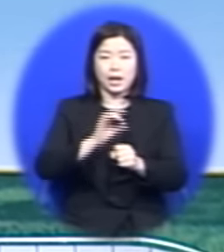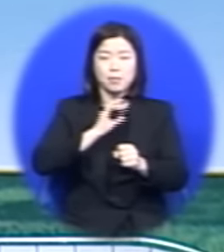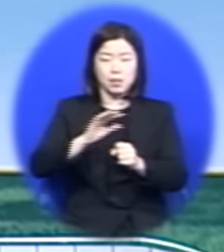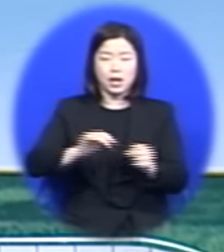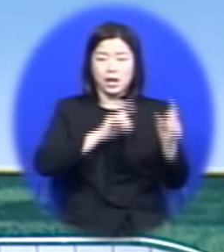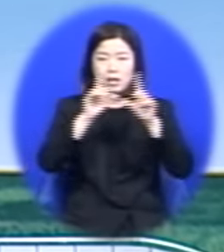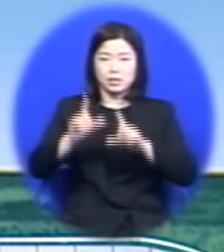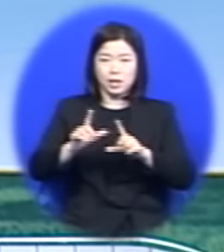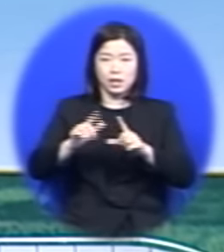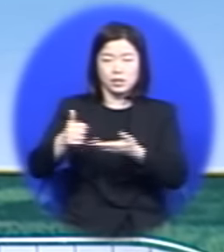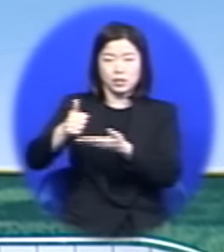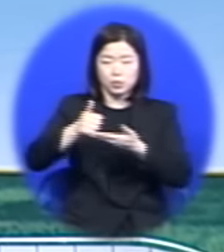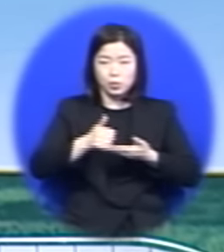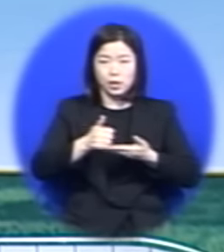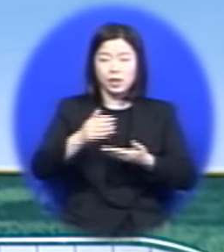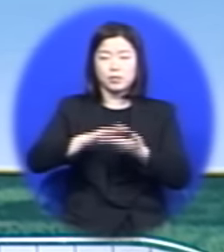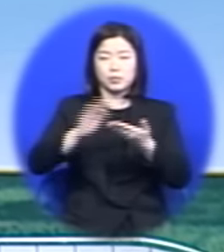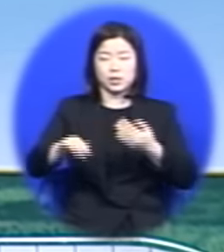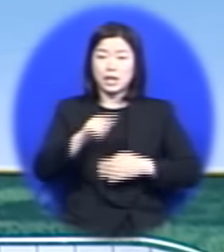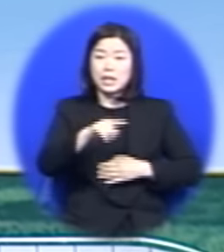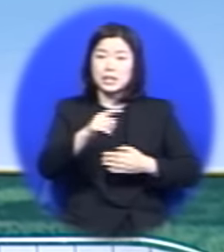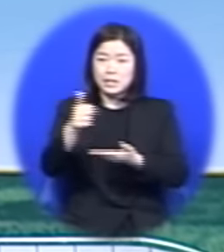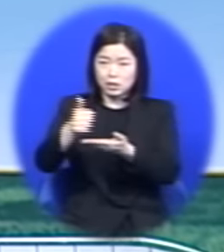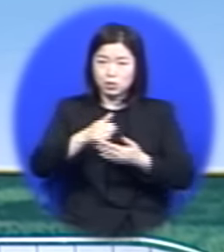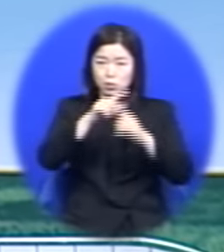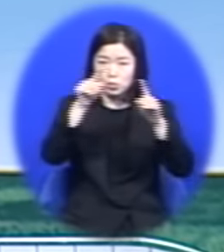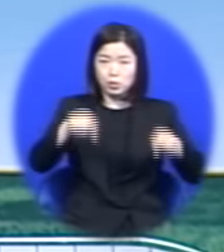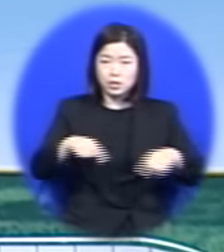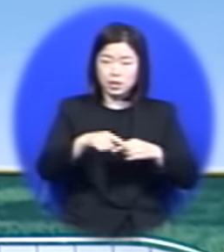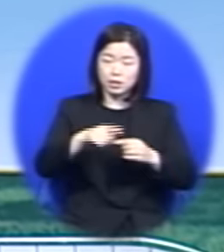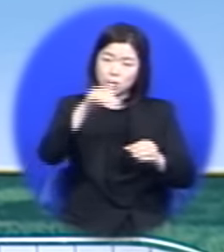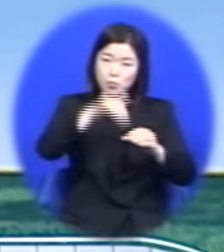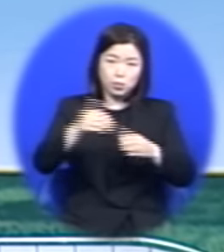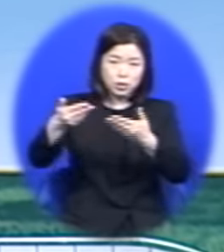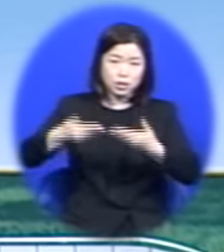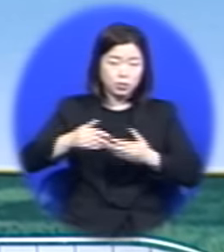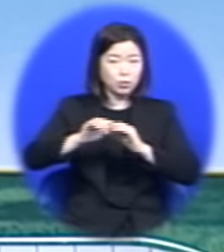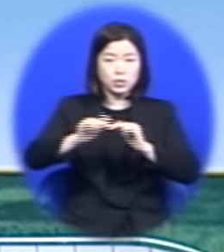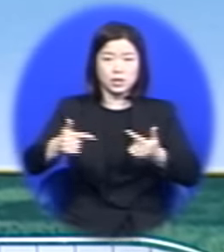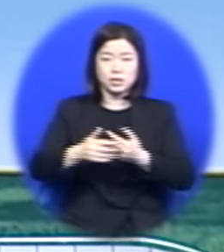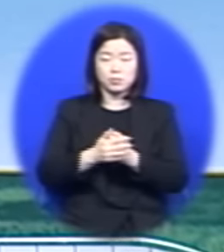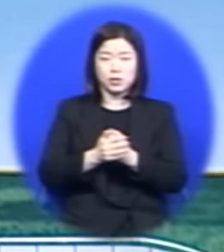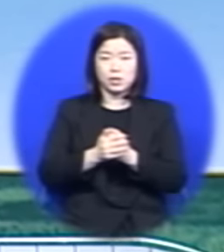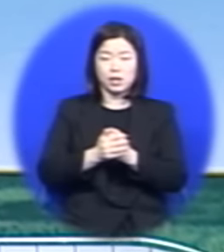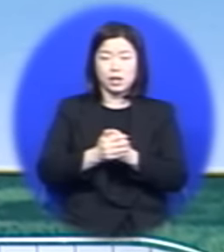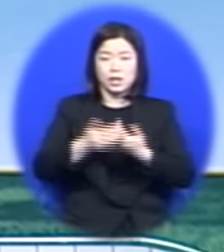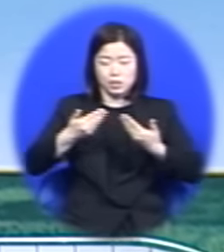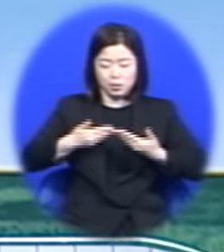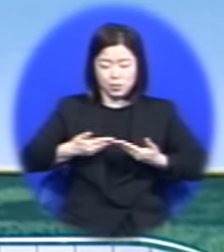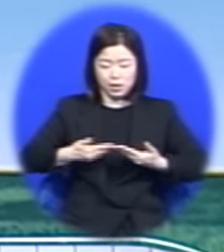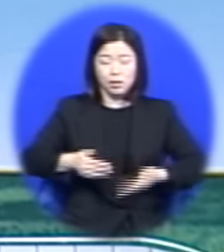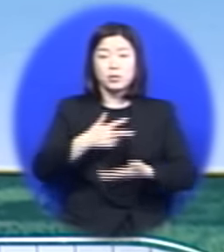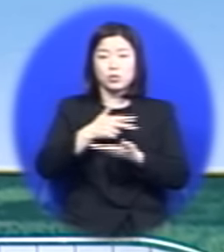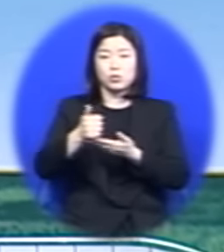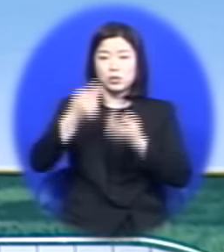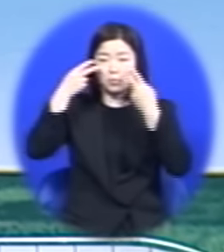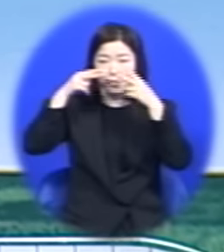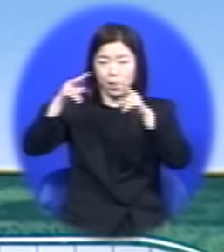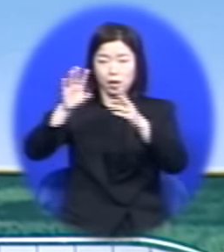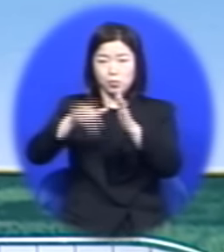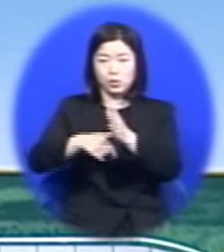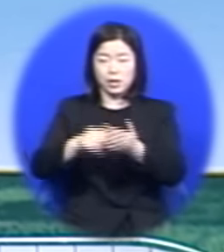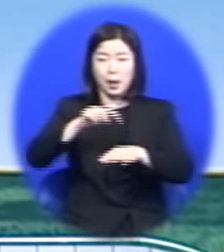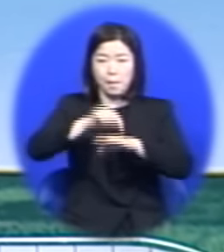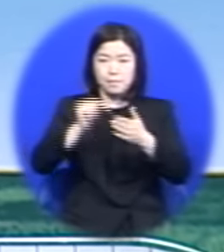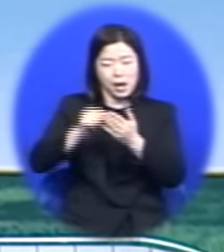삶을 살라는 초대입니다. 이 초대장은 봉투에 담겨 오지 않습니다. 잠잠히 주님을 바라볼 때